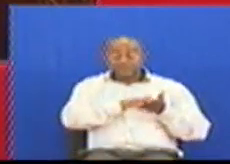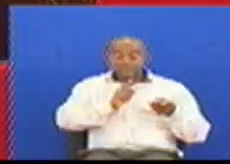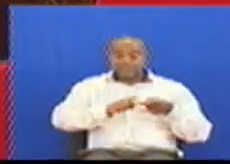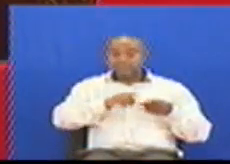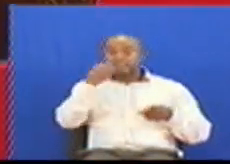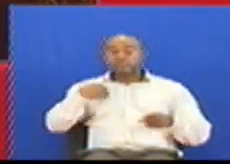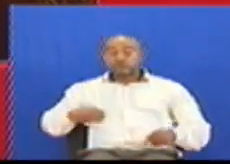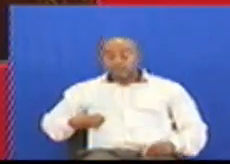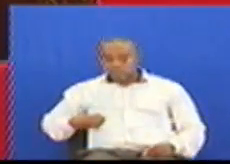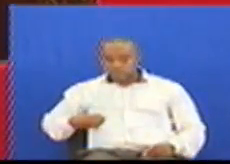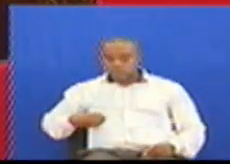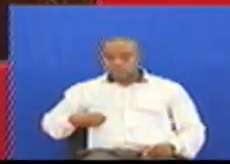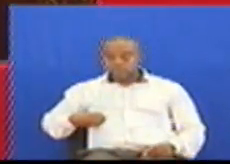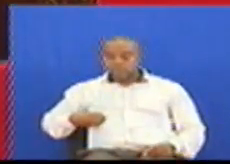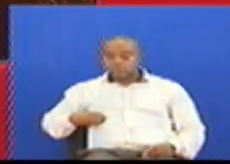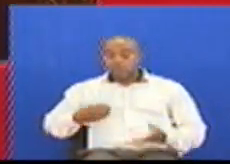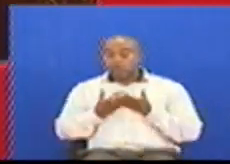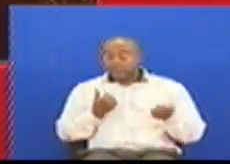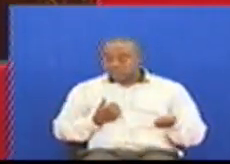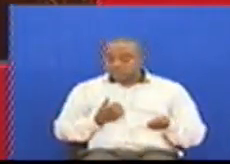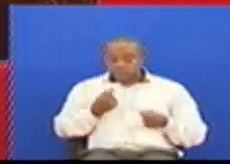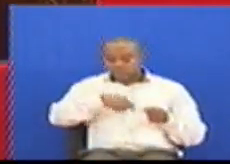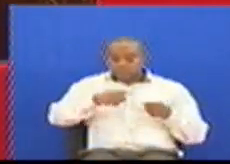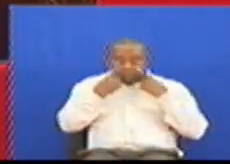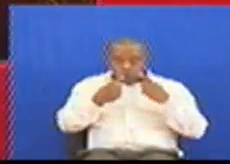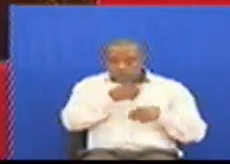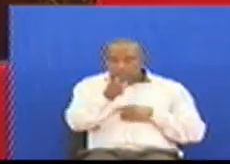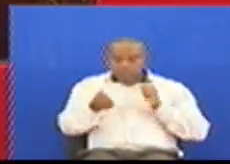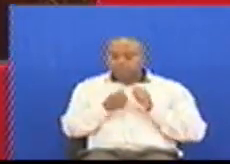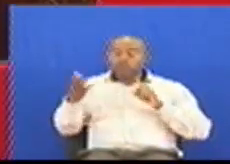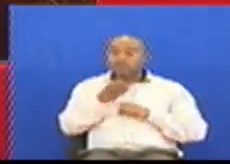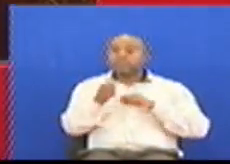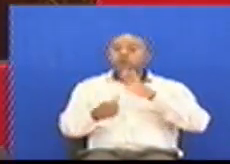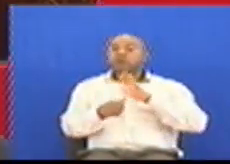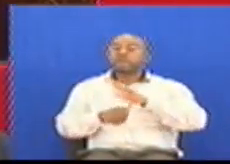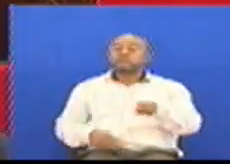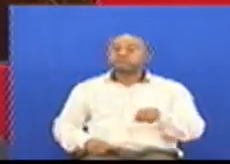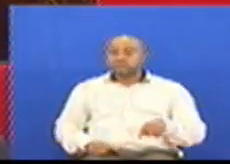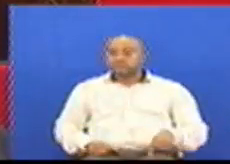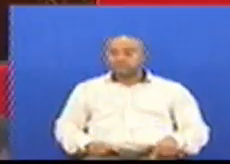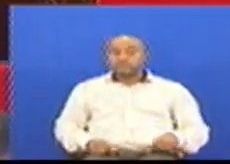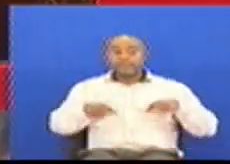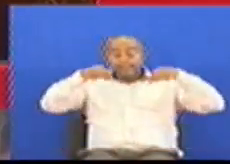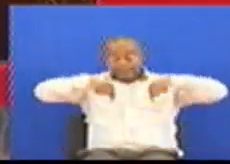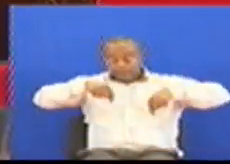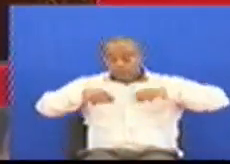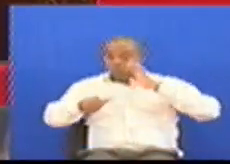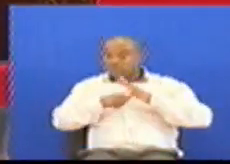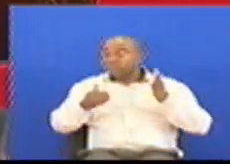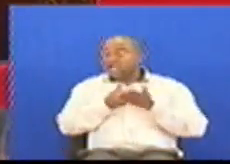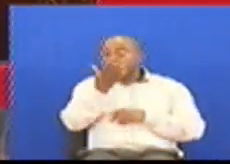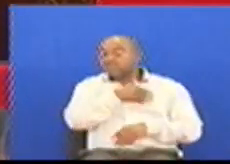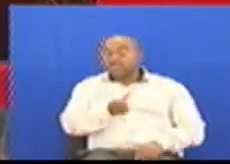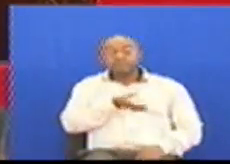ni free, no charge. Kwa sababu gani? Tunaona matatizo yanayowapata wanafunzi. Leo wanafunzi hawana hata maji ya kunywa